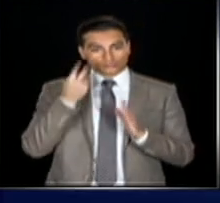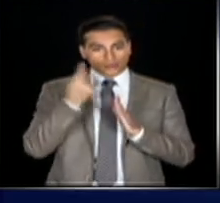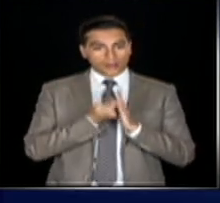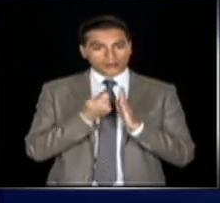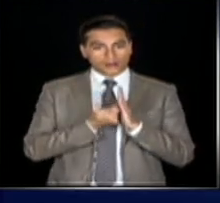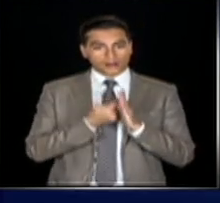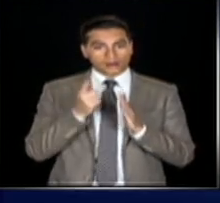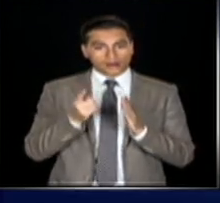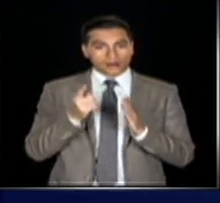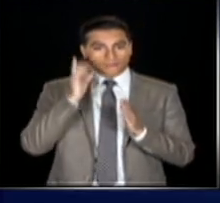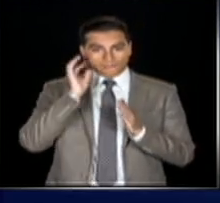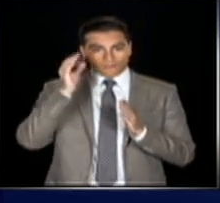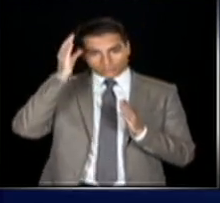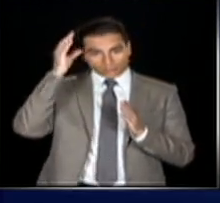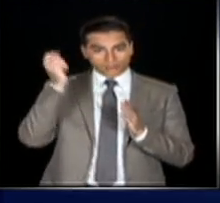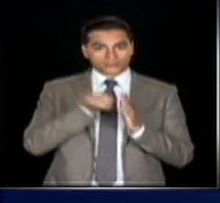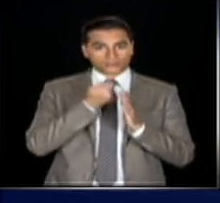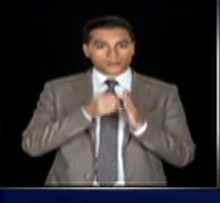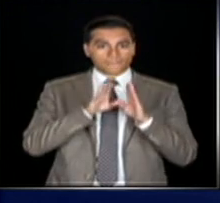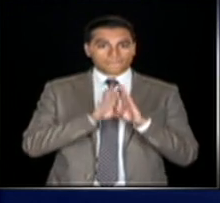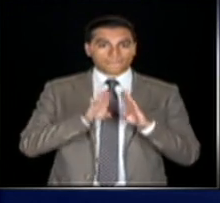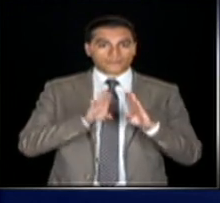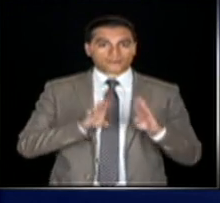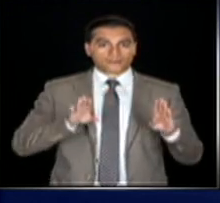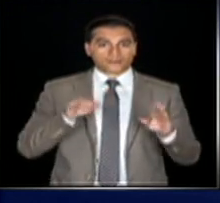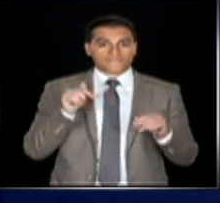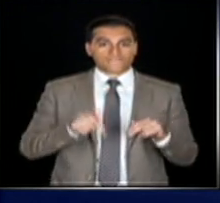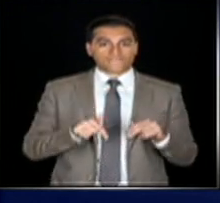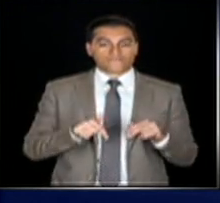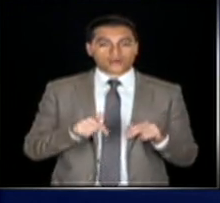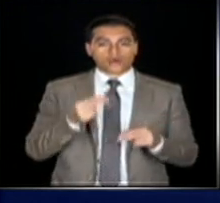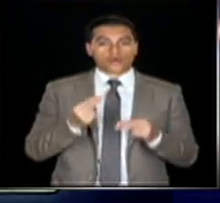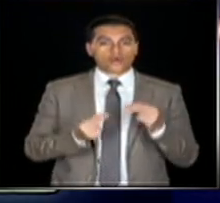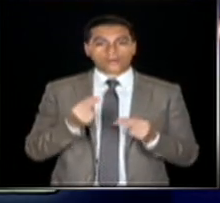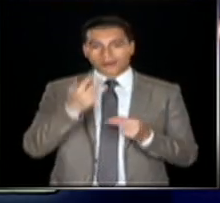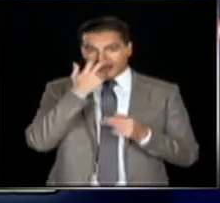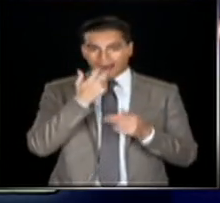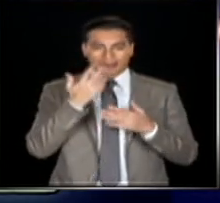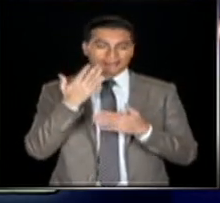ده اعظم كاتب مسرحي في الكوميديا الاغريقيه.